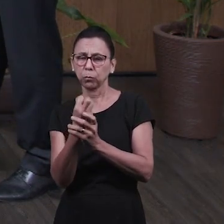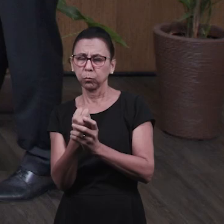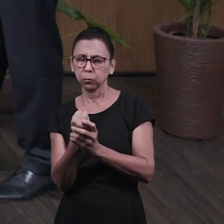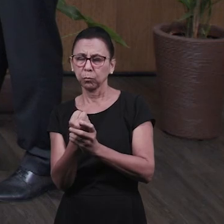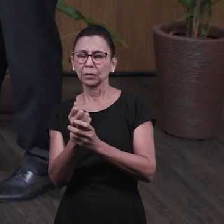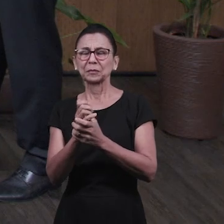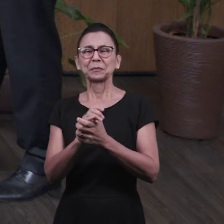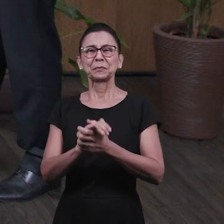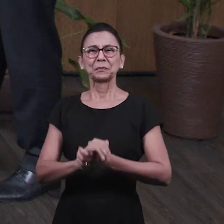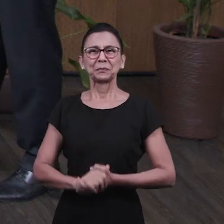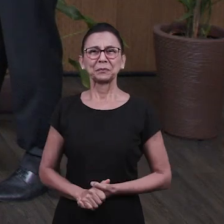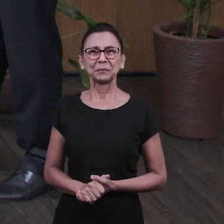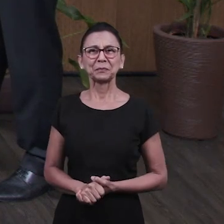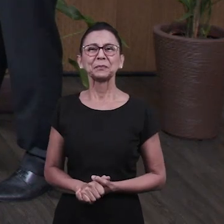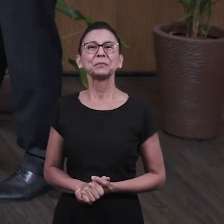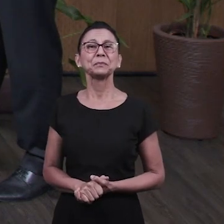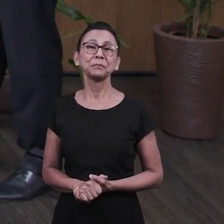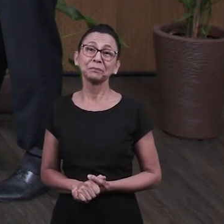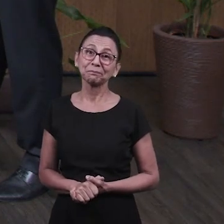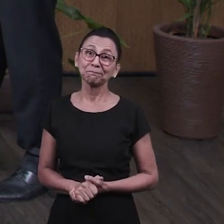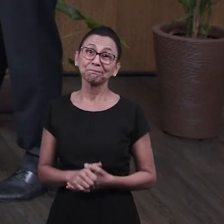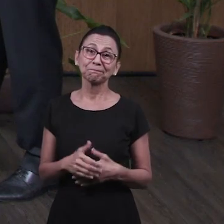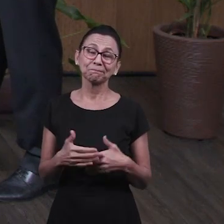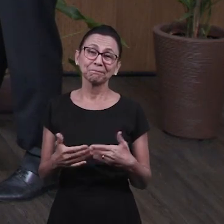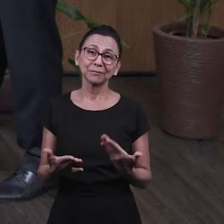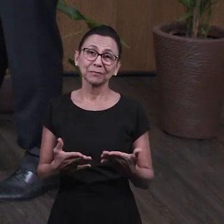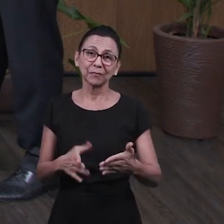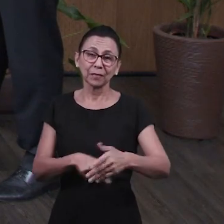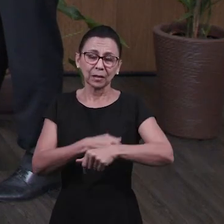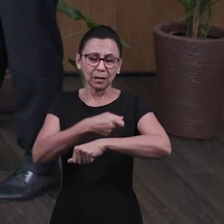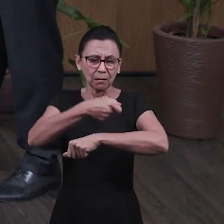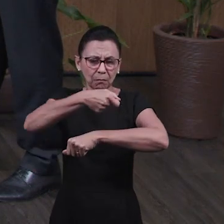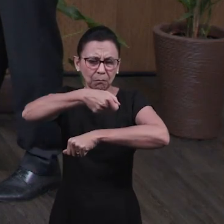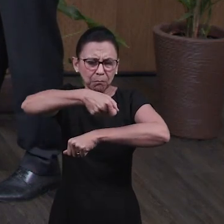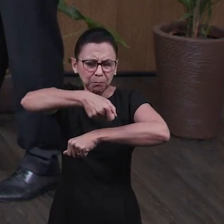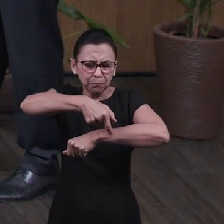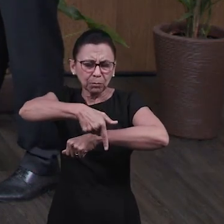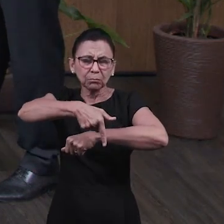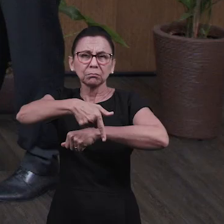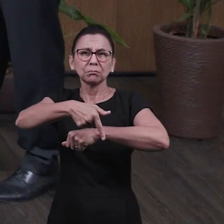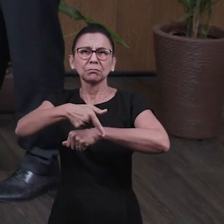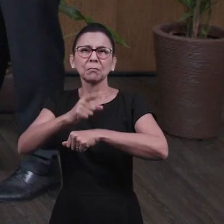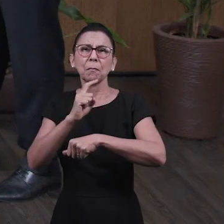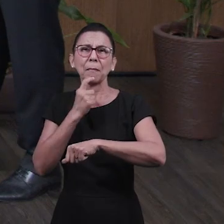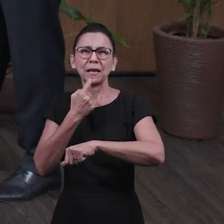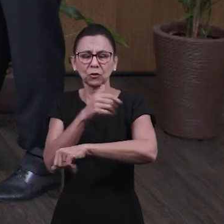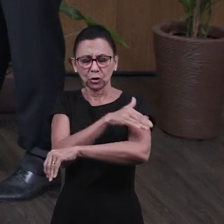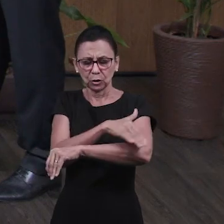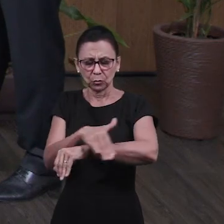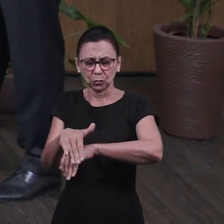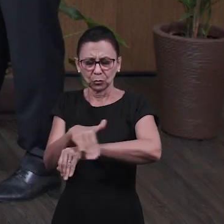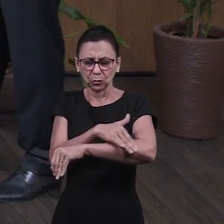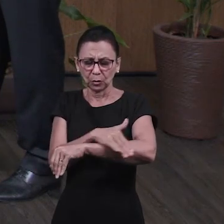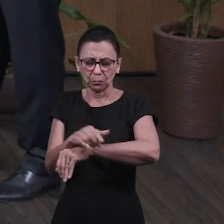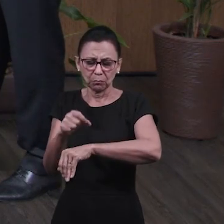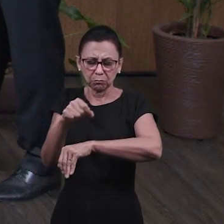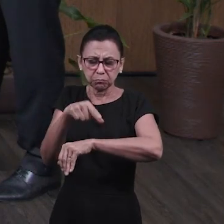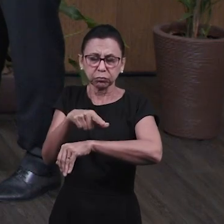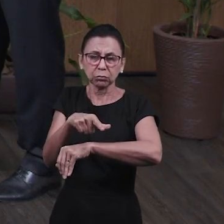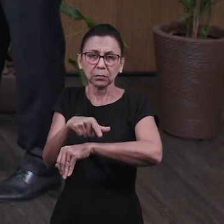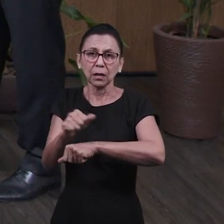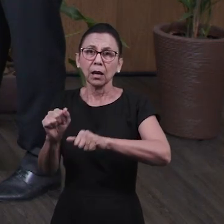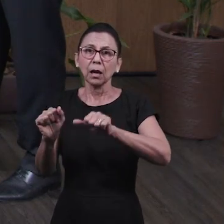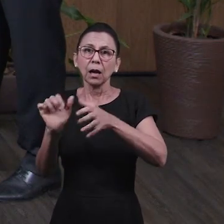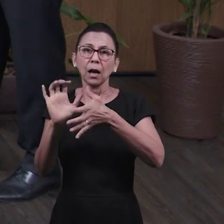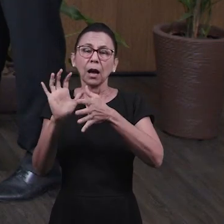Matthieu 13, verset 4. Et quand il semait, une partie de la sémence est tombée au bord